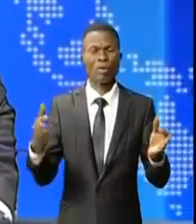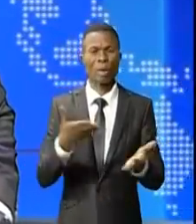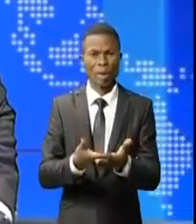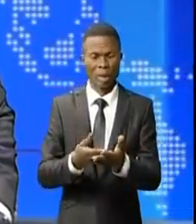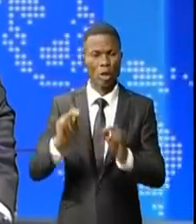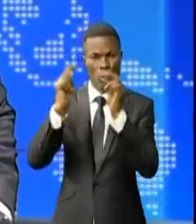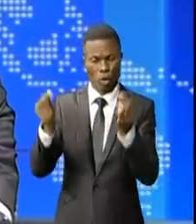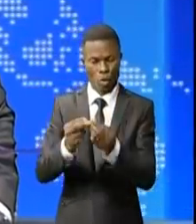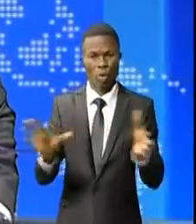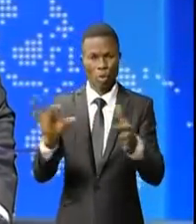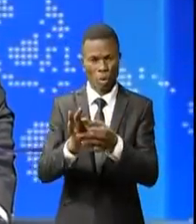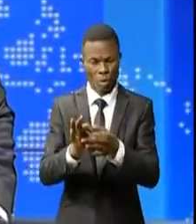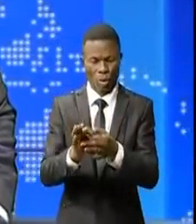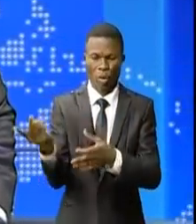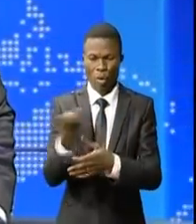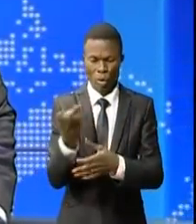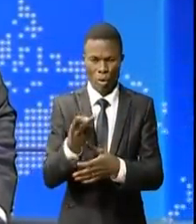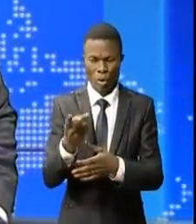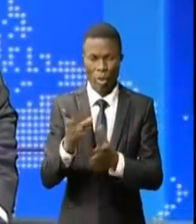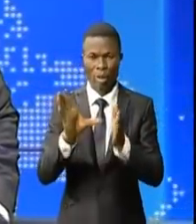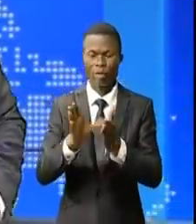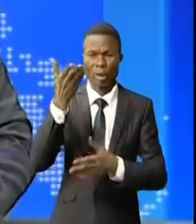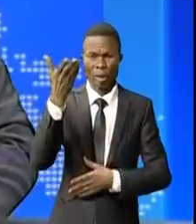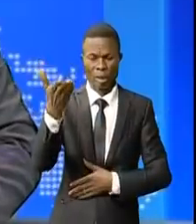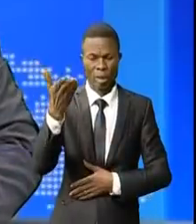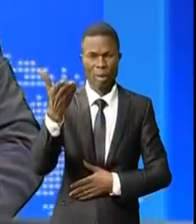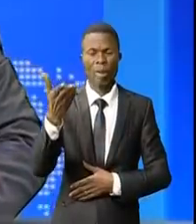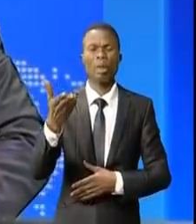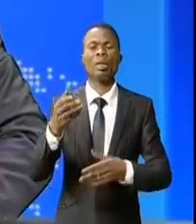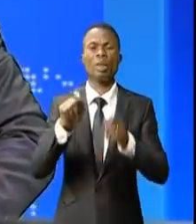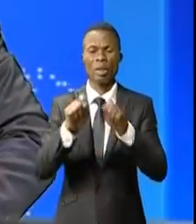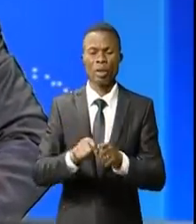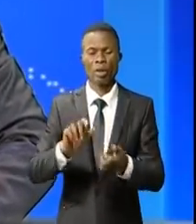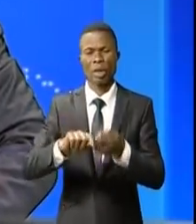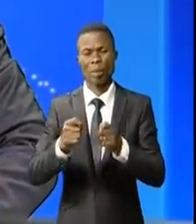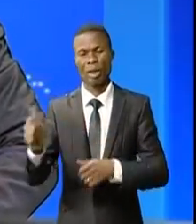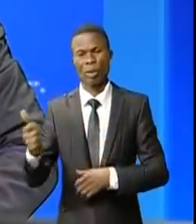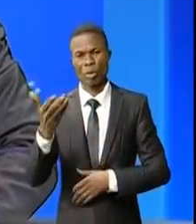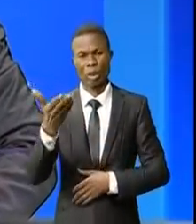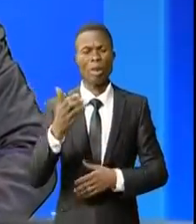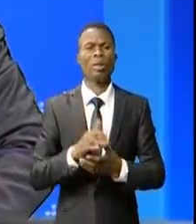doit être uni et prospère. Reportage Alain Mikaï et Doris Lopez Kakuba.